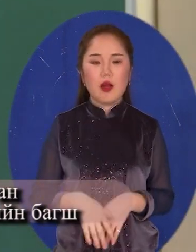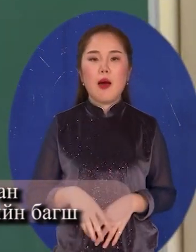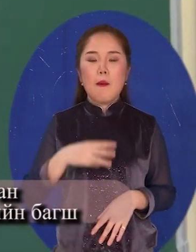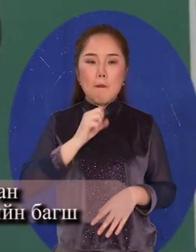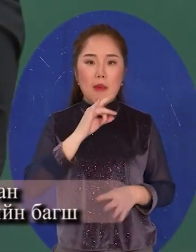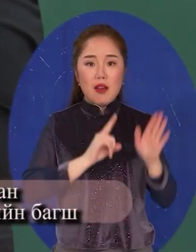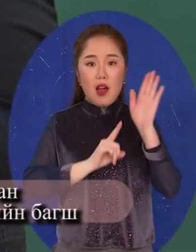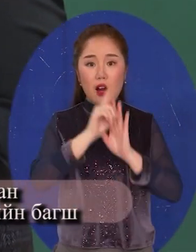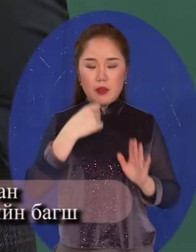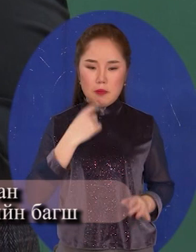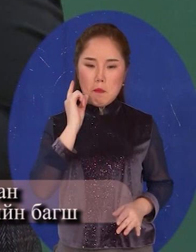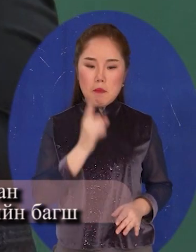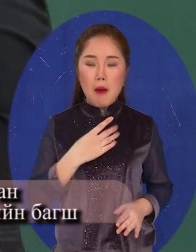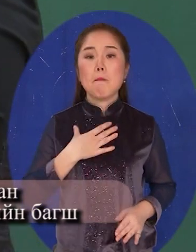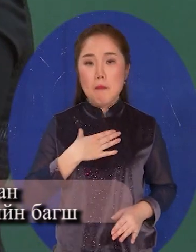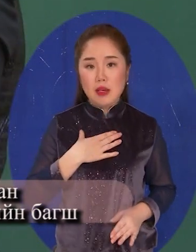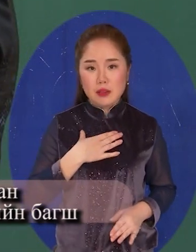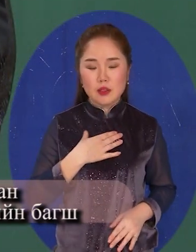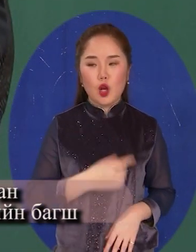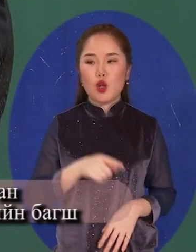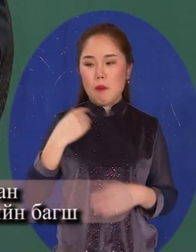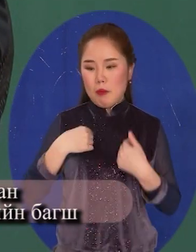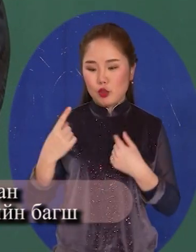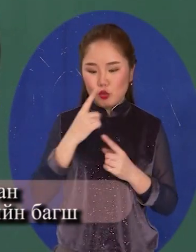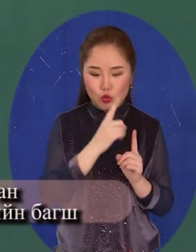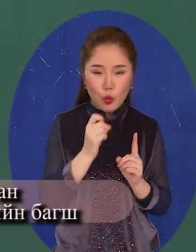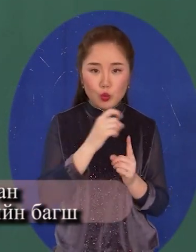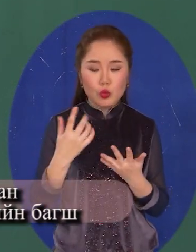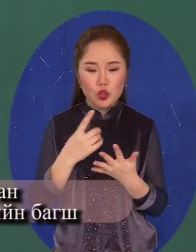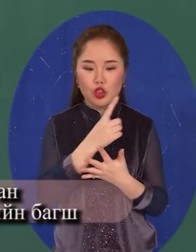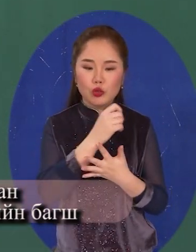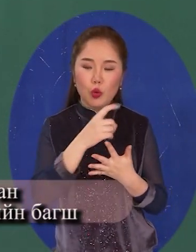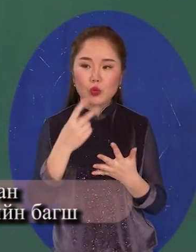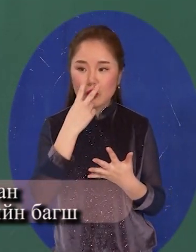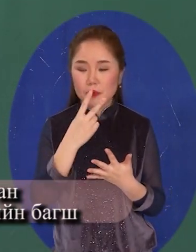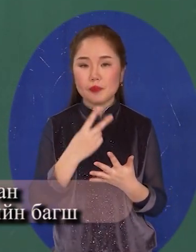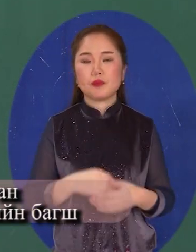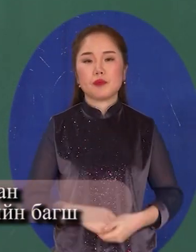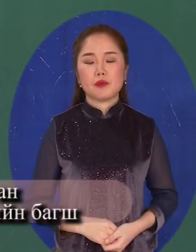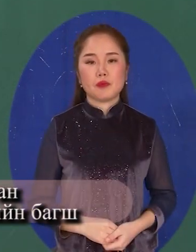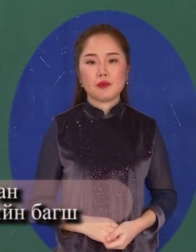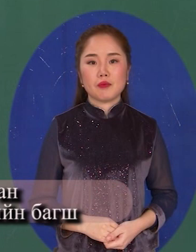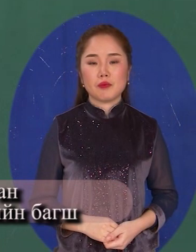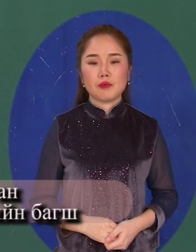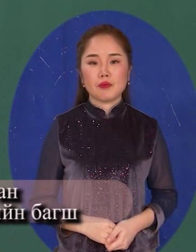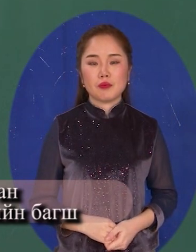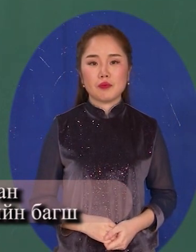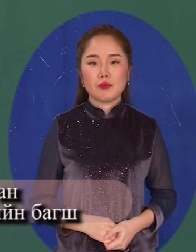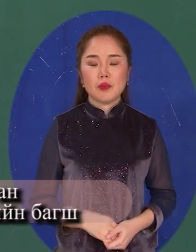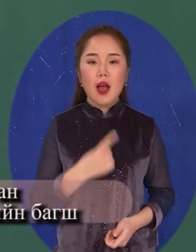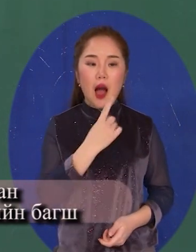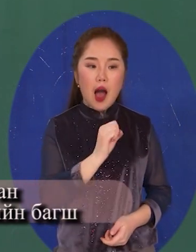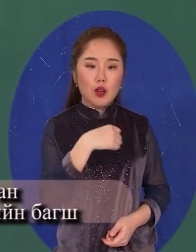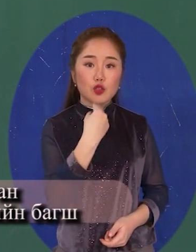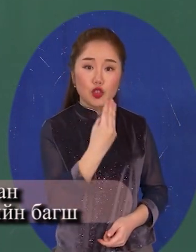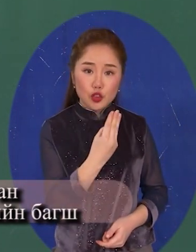degende bärimiz tor közdü beynenip paydalanıp çıxarayık. Munda 1000 degenimiz neşe jüzdük boluşu edi? 10 jüzdük